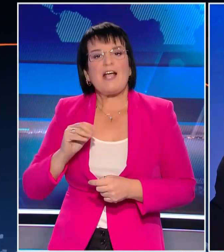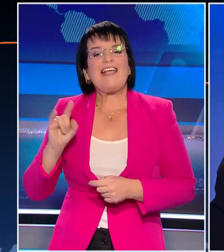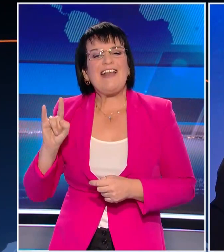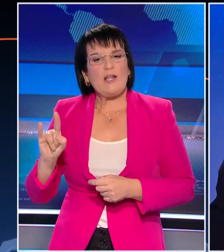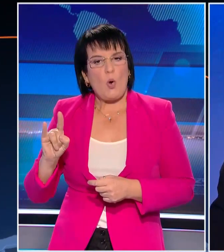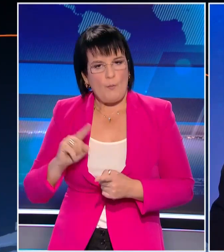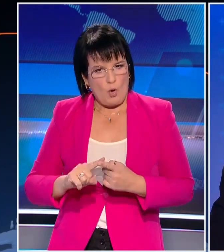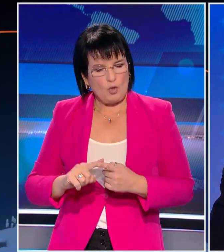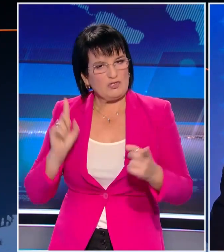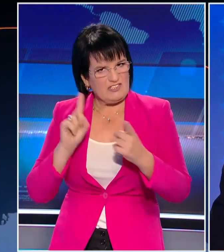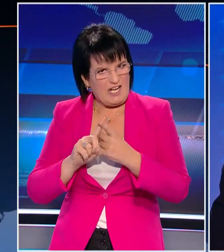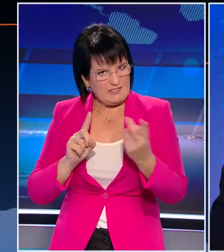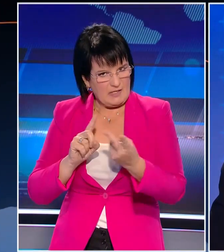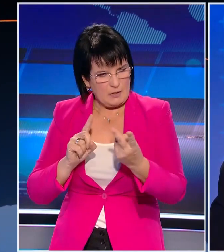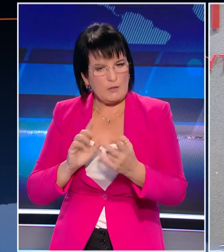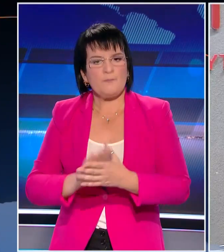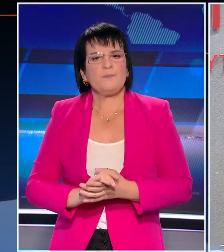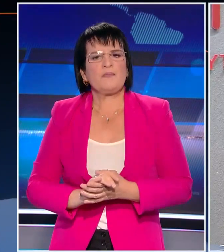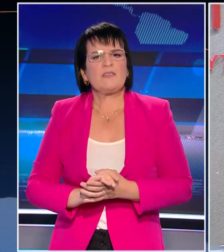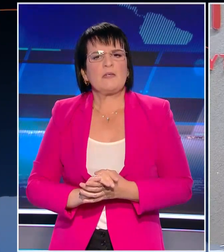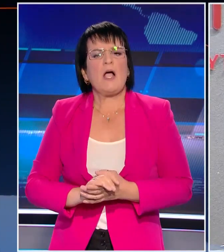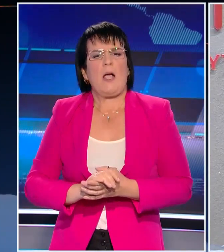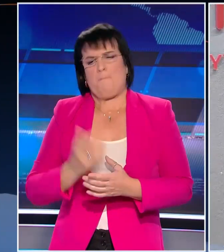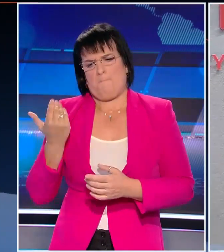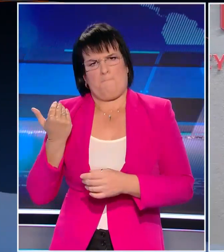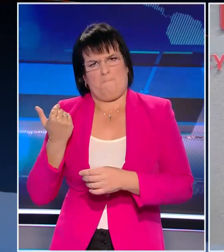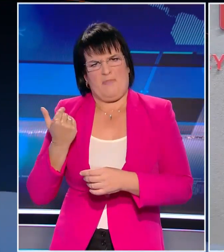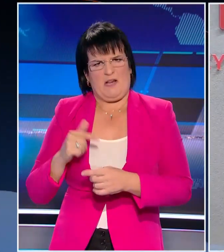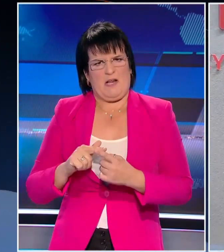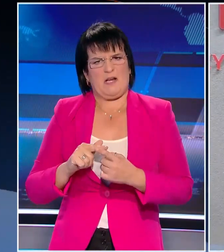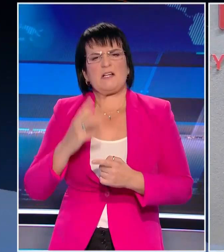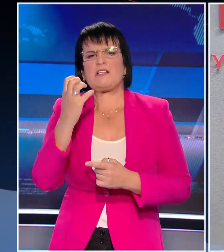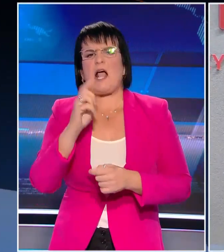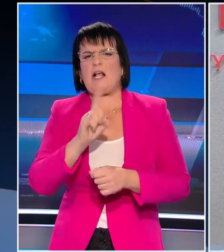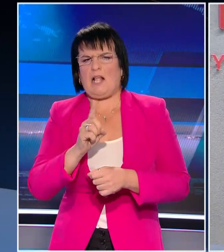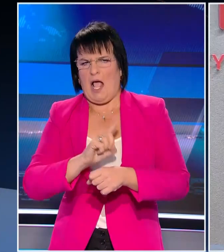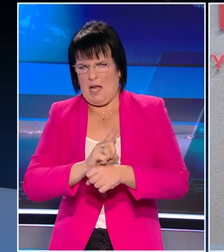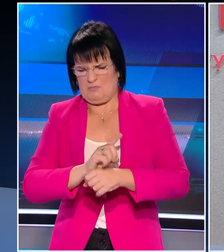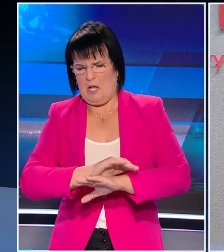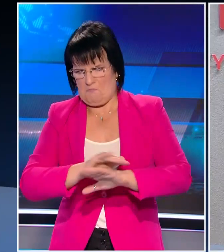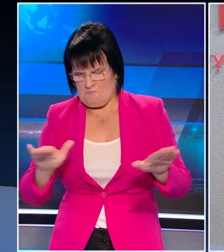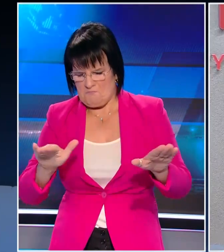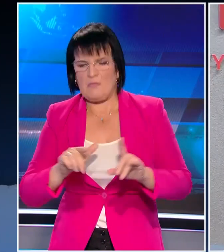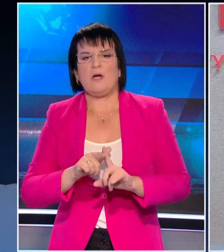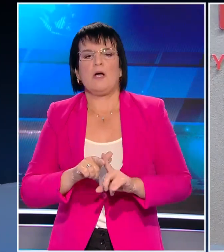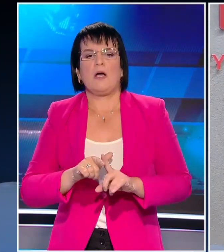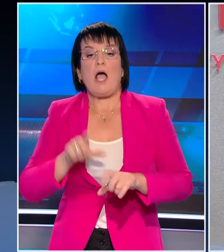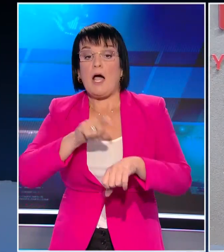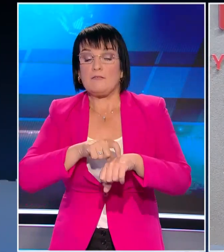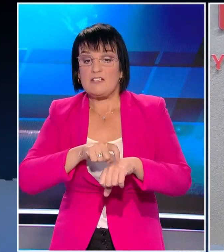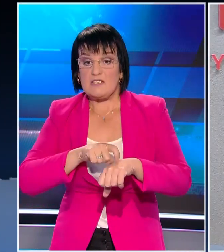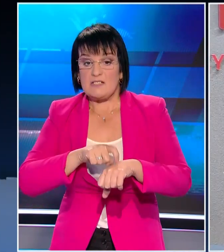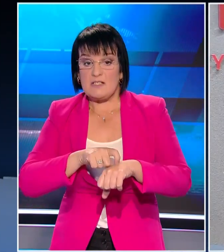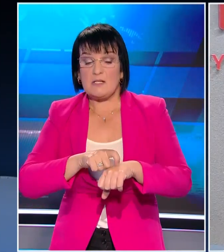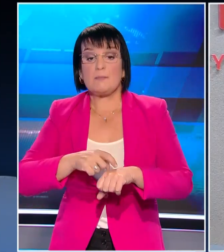Ηλιόπουλο. Χρήστο. Καλό μεσημέρι. Ήταν μια συνάντηση που ολοκληρώθηκε πριν από περίπου 40 λεπτά. Πληροφορούμαστε ότι αυτή